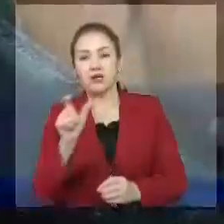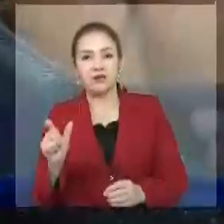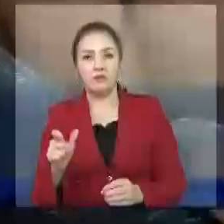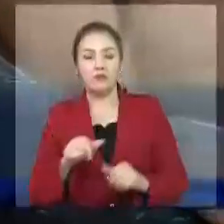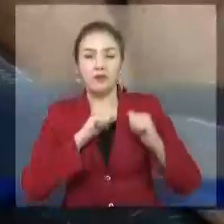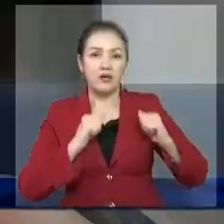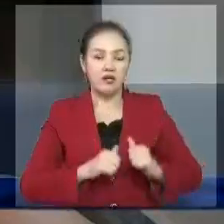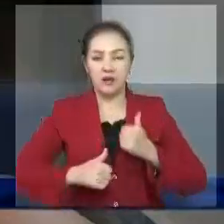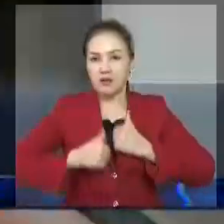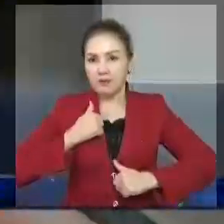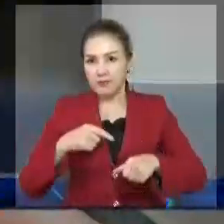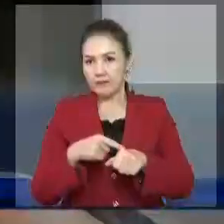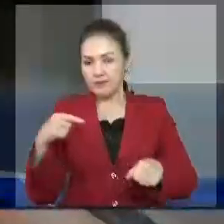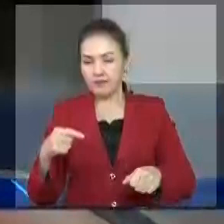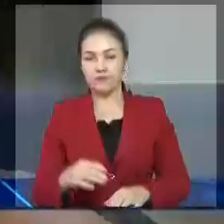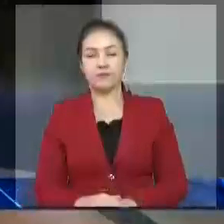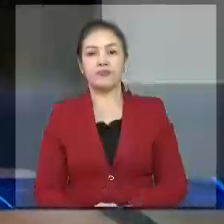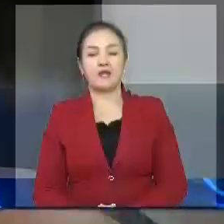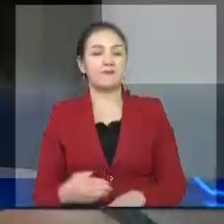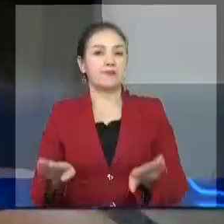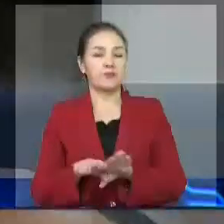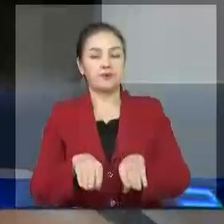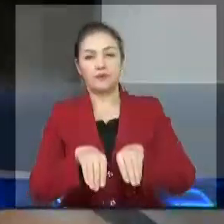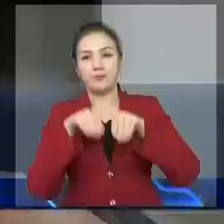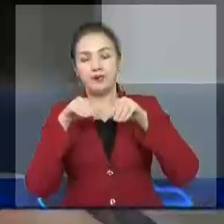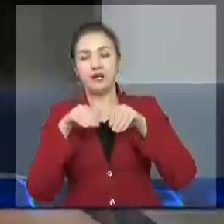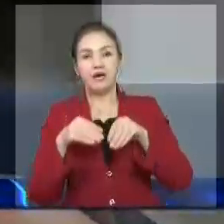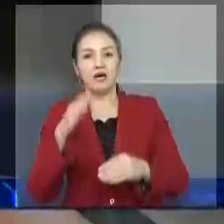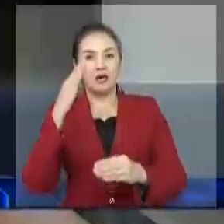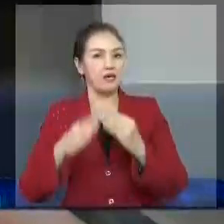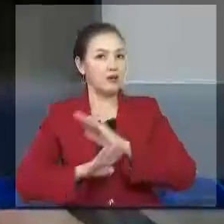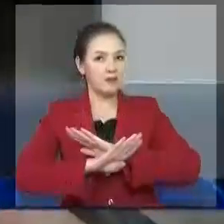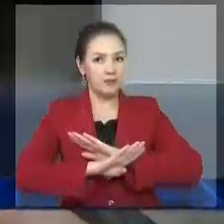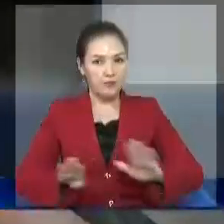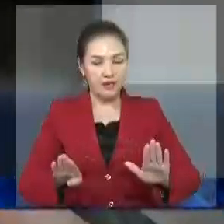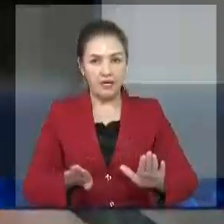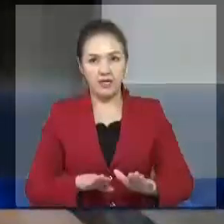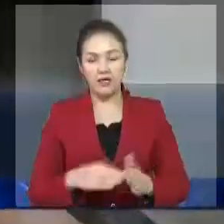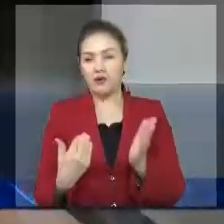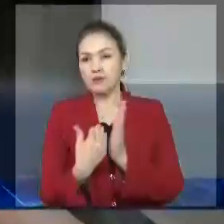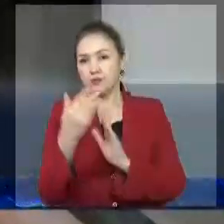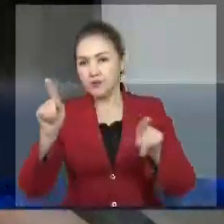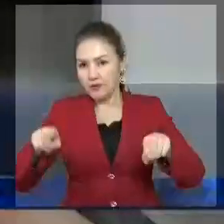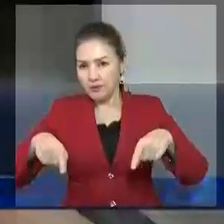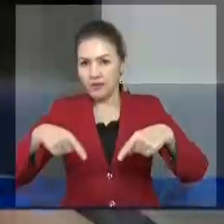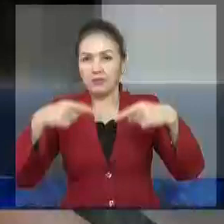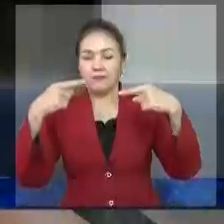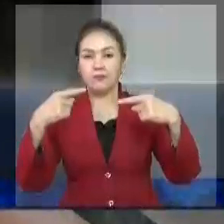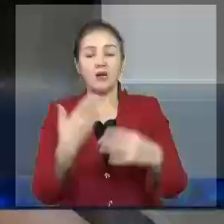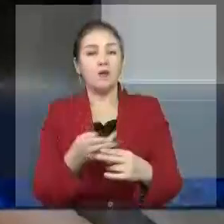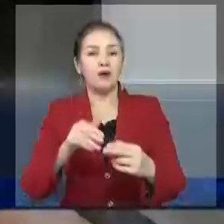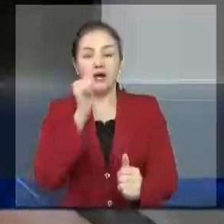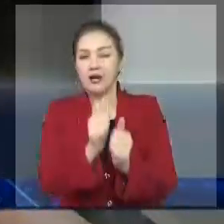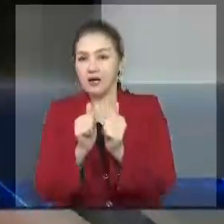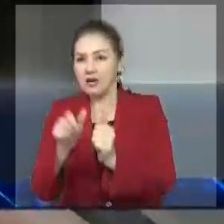бұл жүректегі патриоттық сезім. Осы көрпеміз аяқ асты болып қалмасын, жоғарға биікке көтеру, бұл